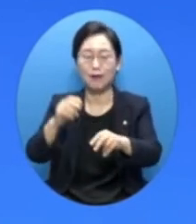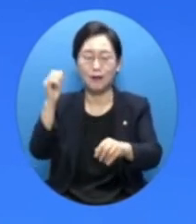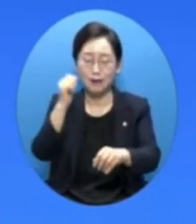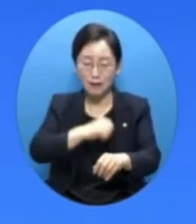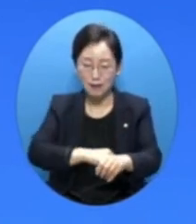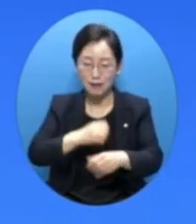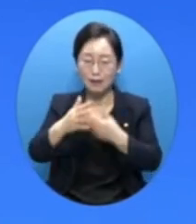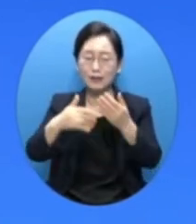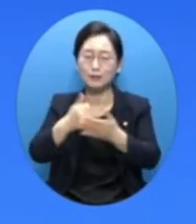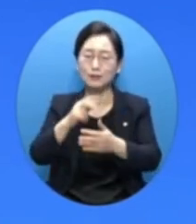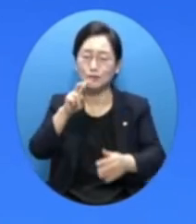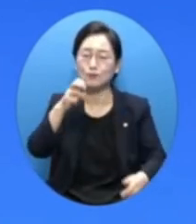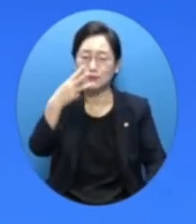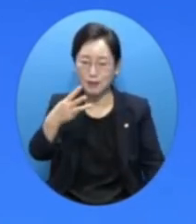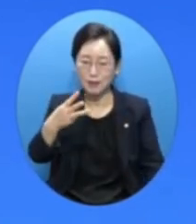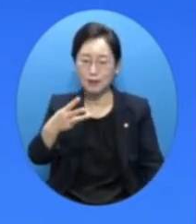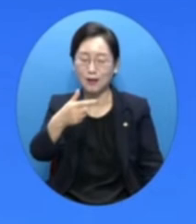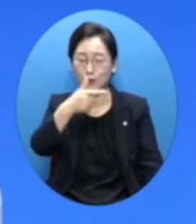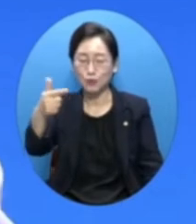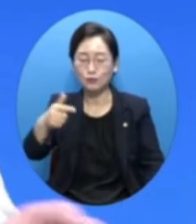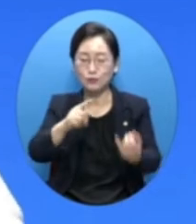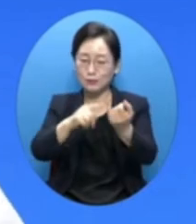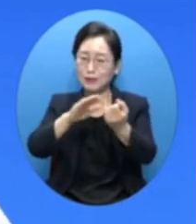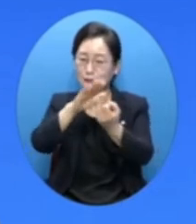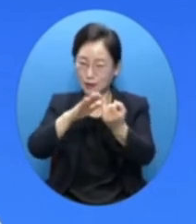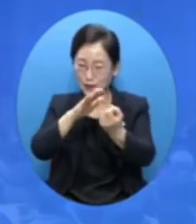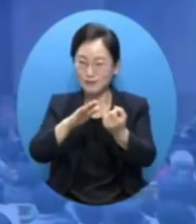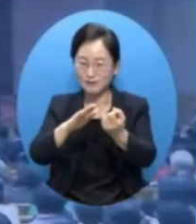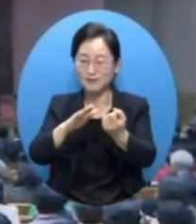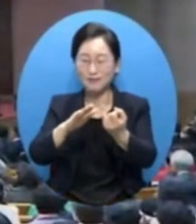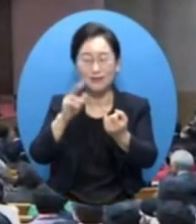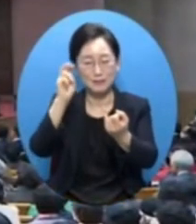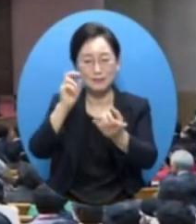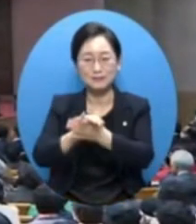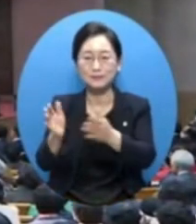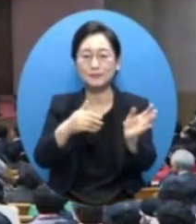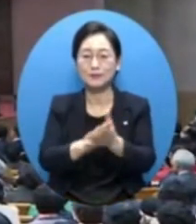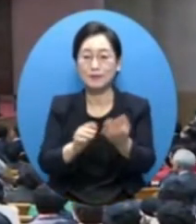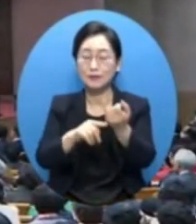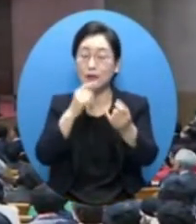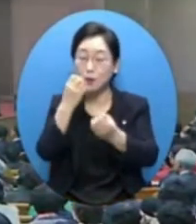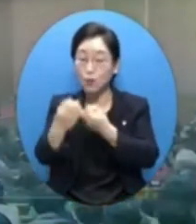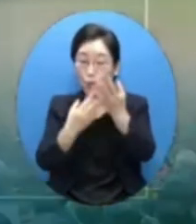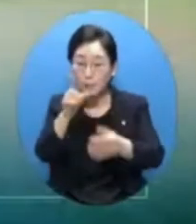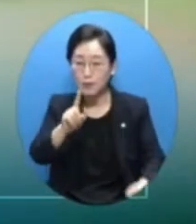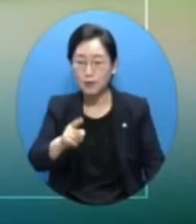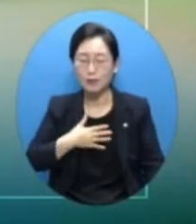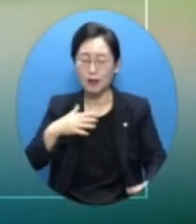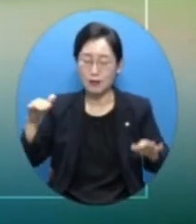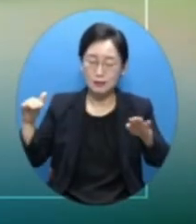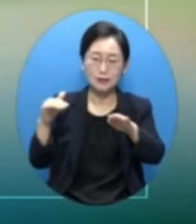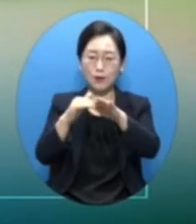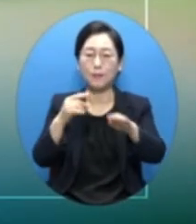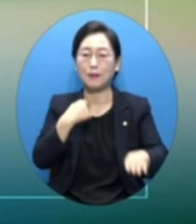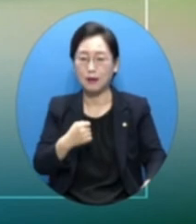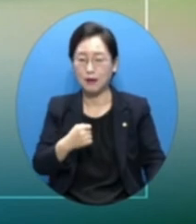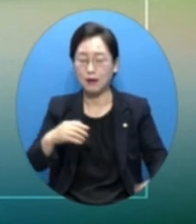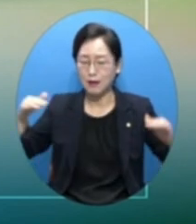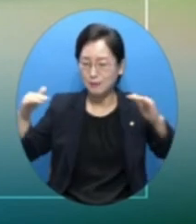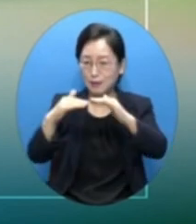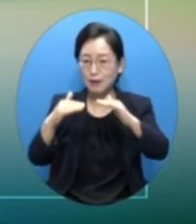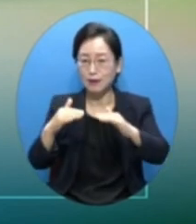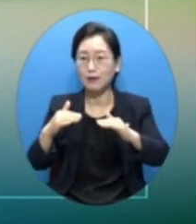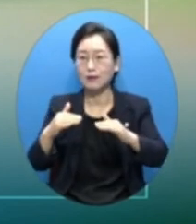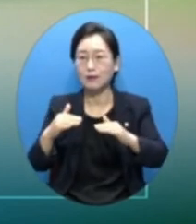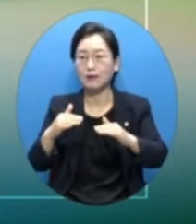있어야 되겠다. 아마 그런 생각을 할 수도 있을 것입니다. 이렇게 고백합니다. 나는 사고를 만났다. 사과 부딪혀